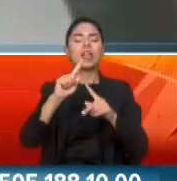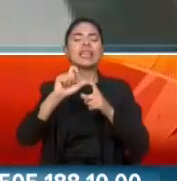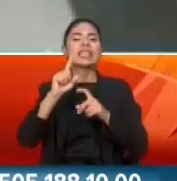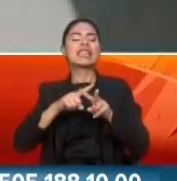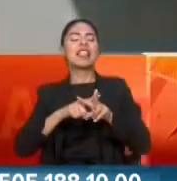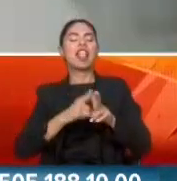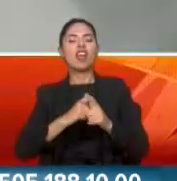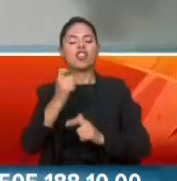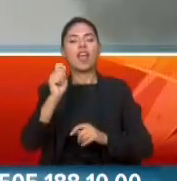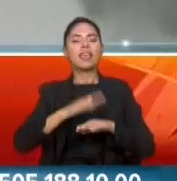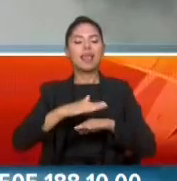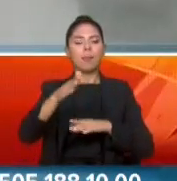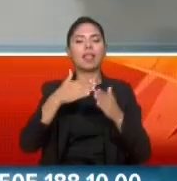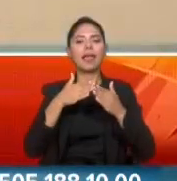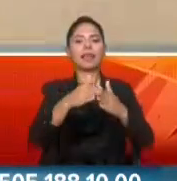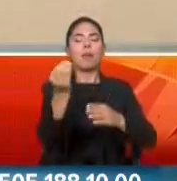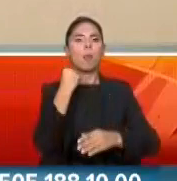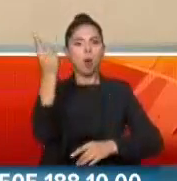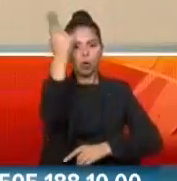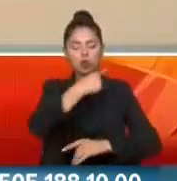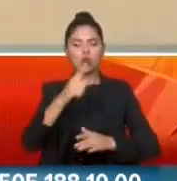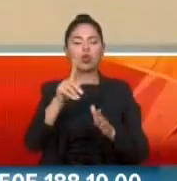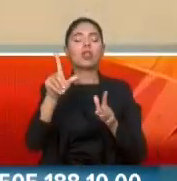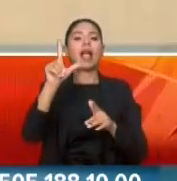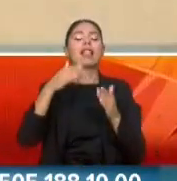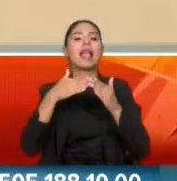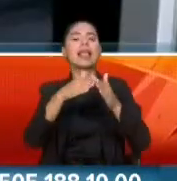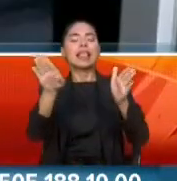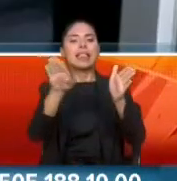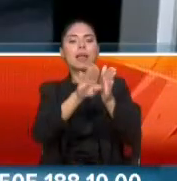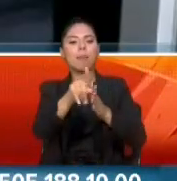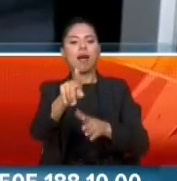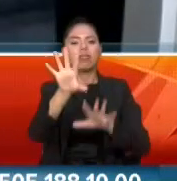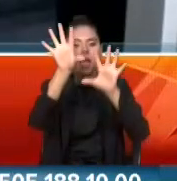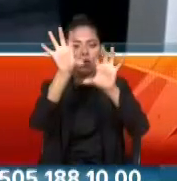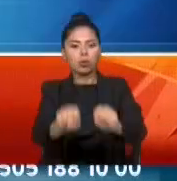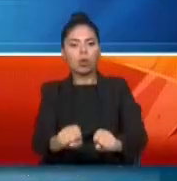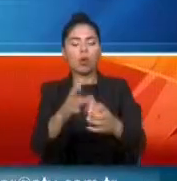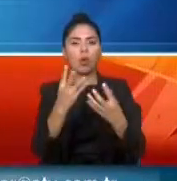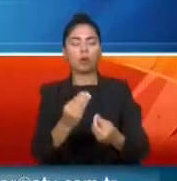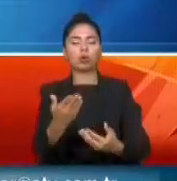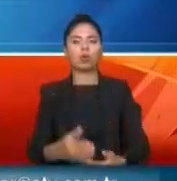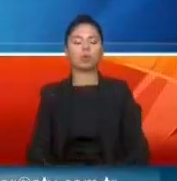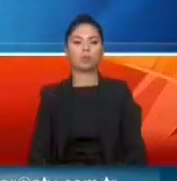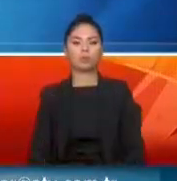gemi borçları yüzünden Lübnan'ın başkenti Beyrut'taki limanda alıkonuldu. 2 ay boyunca oradaydık.